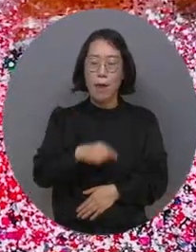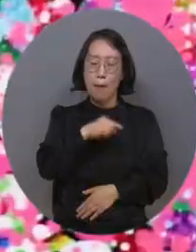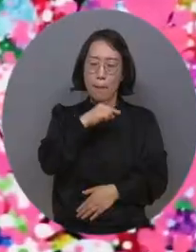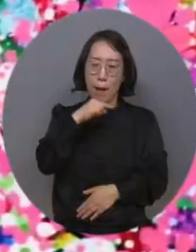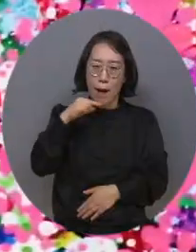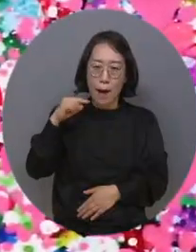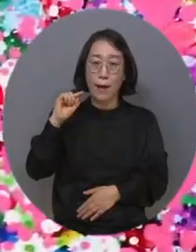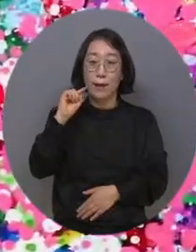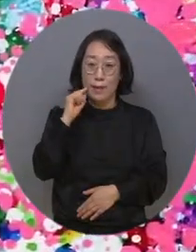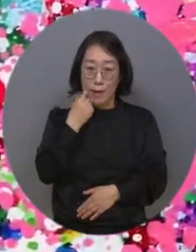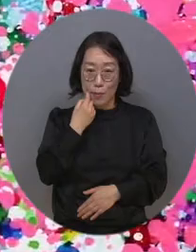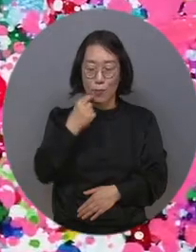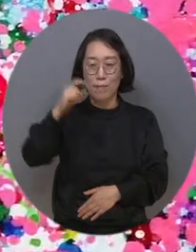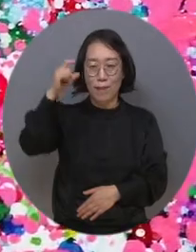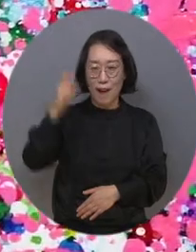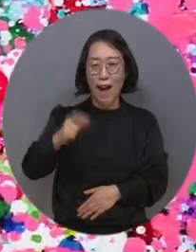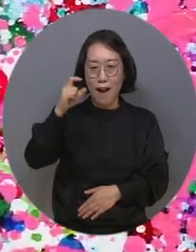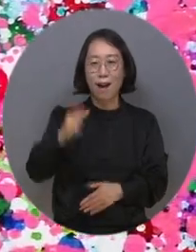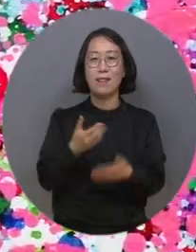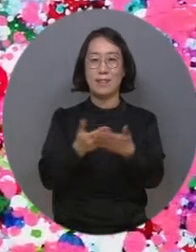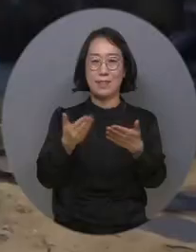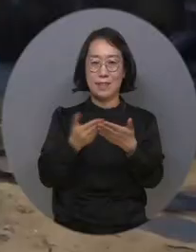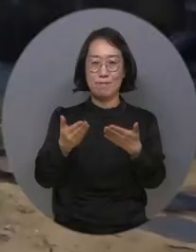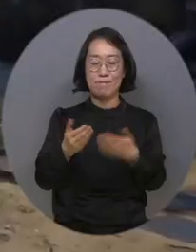화사함을 강렬하게 표현합니다.